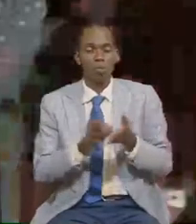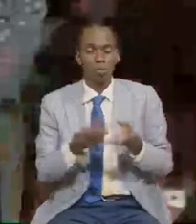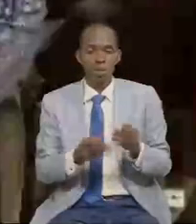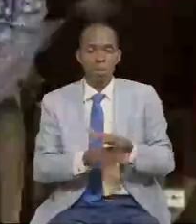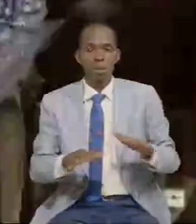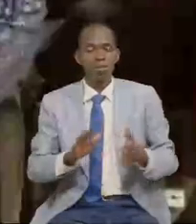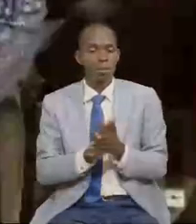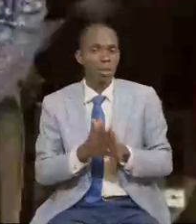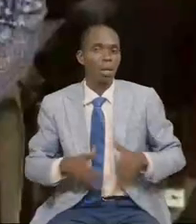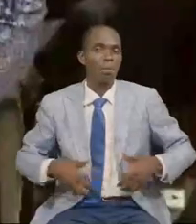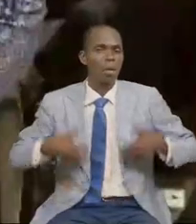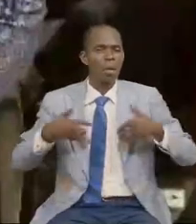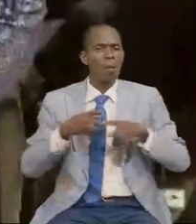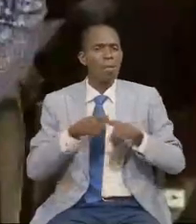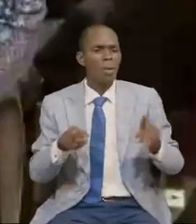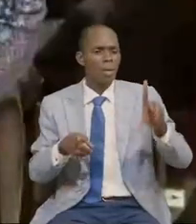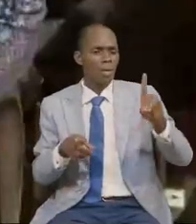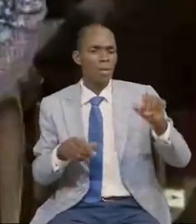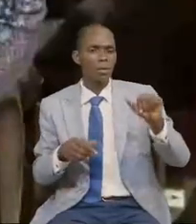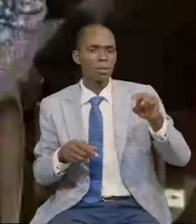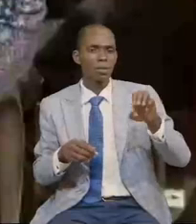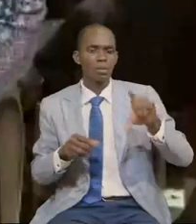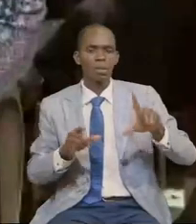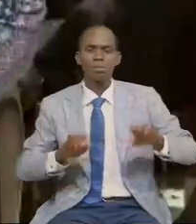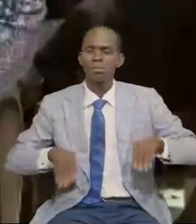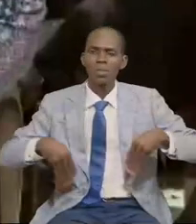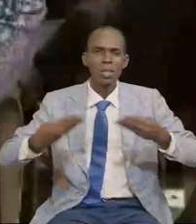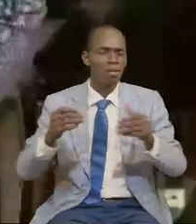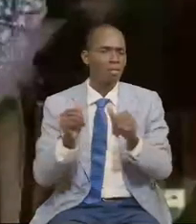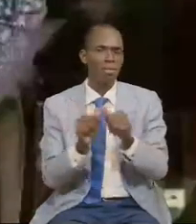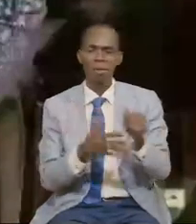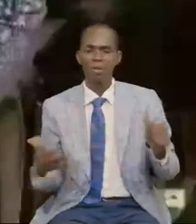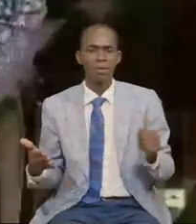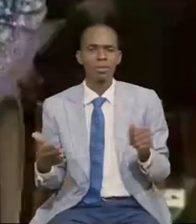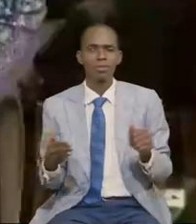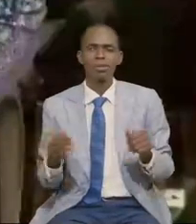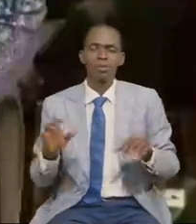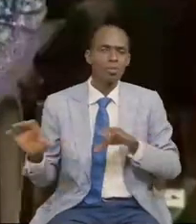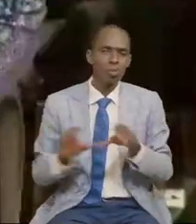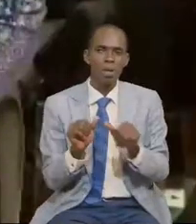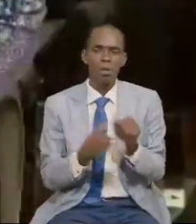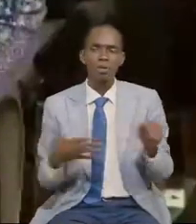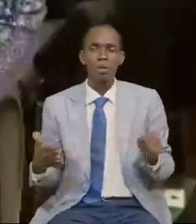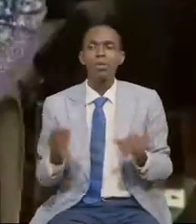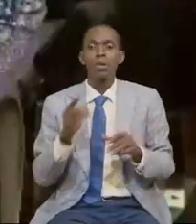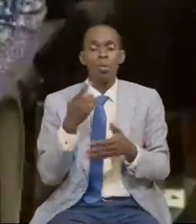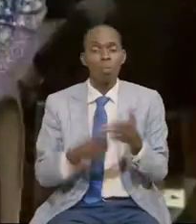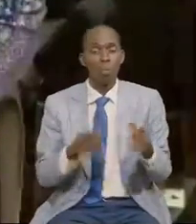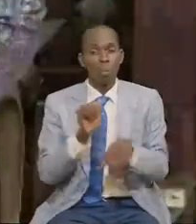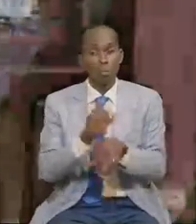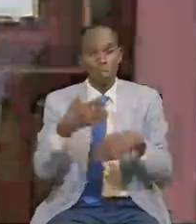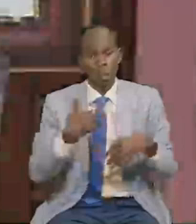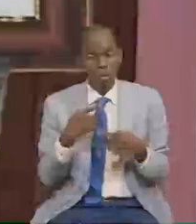fâchent. Daniel a donné tout ce qu'il avait. Le travail que tu dois faire, il a donné tous les